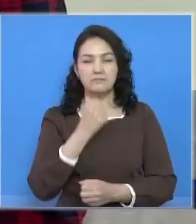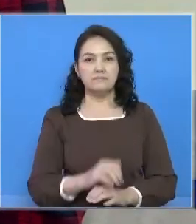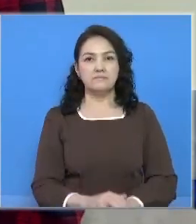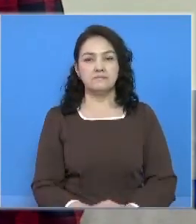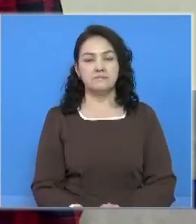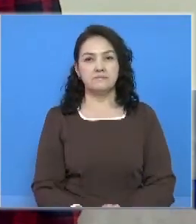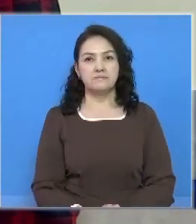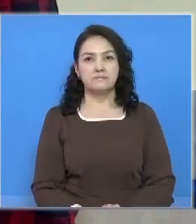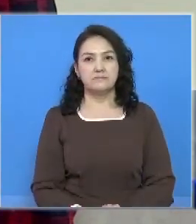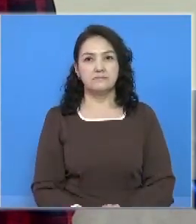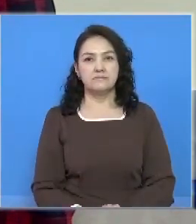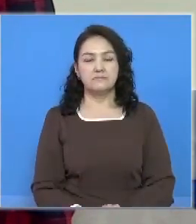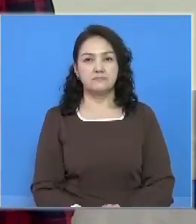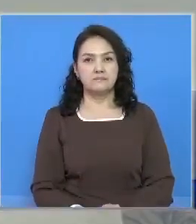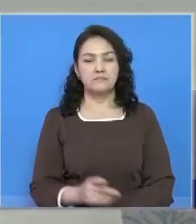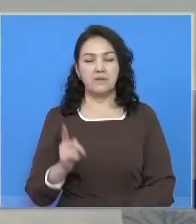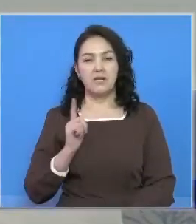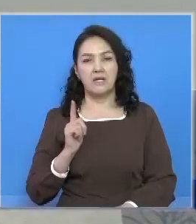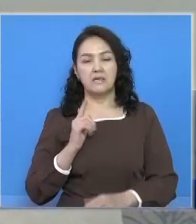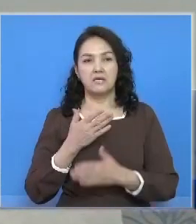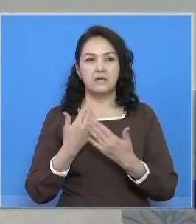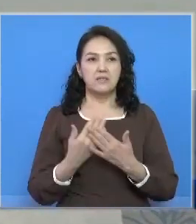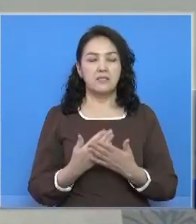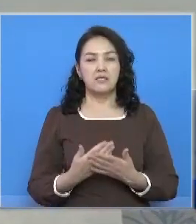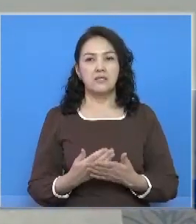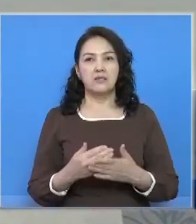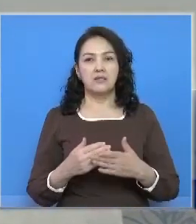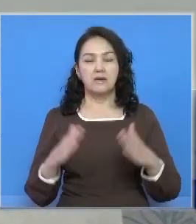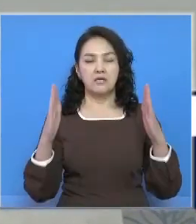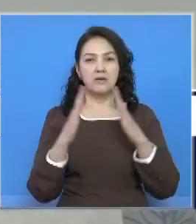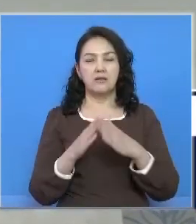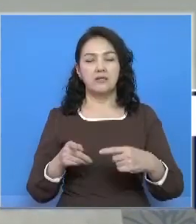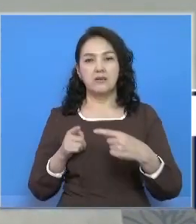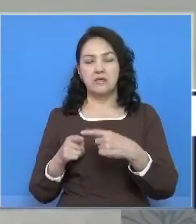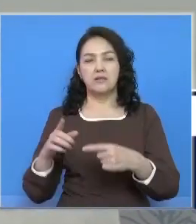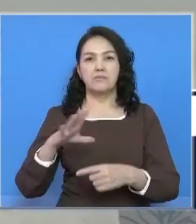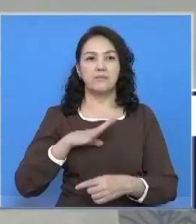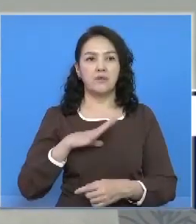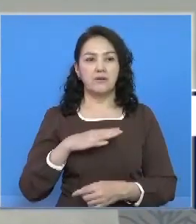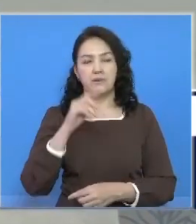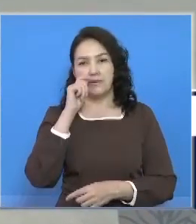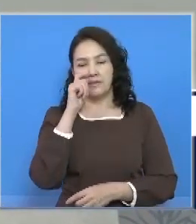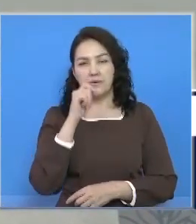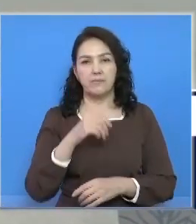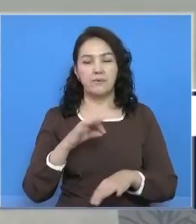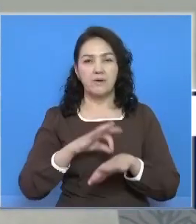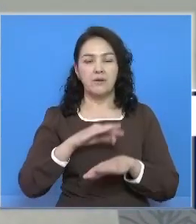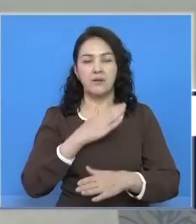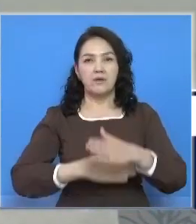шексіз. Шыны керек, мен күткен жоқпын бұны. Пәтер жалдап тұрамыз. Күйім ауырып қалды, инвалид.